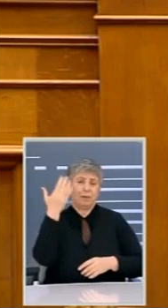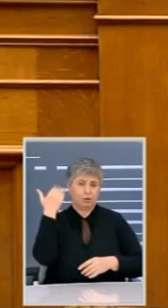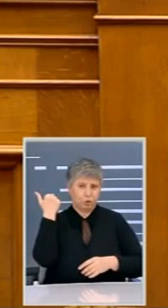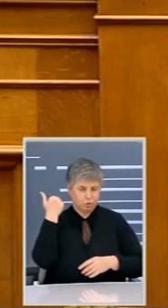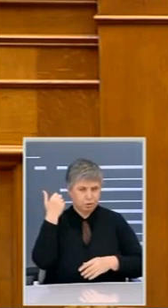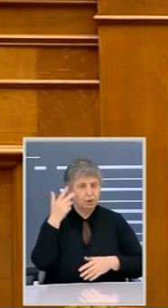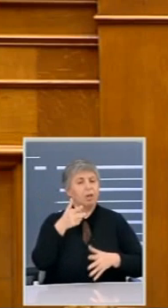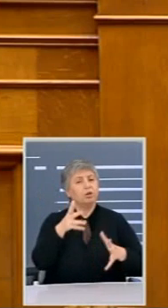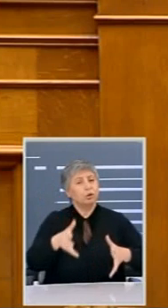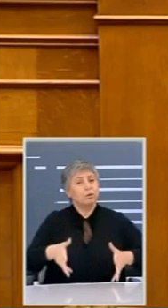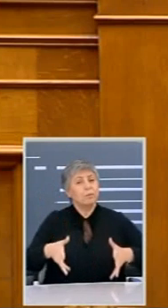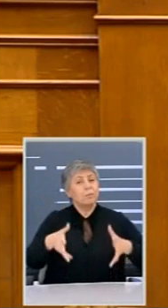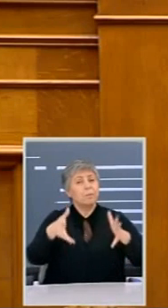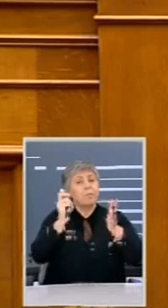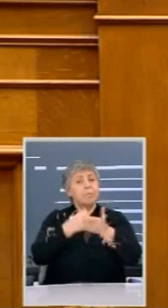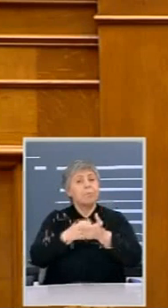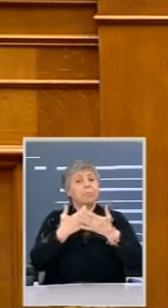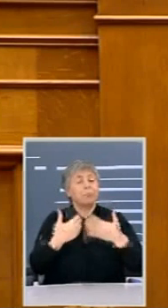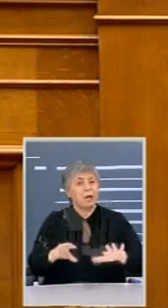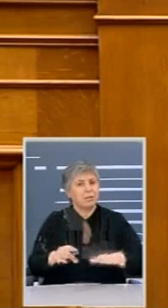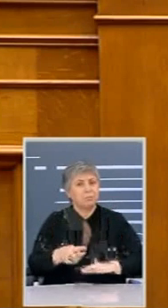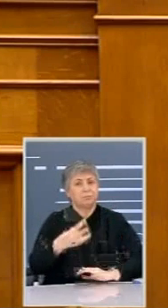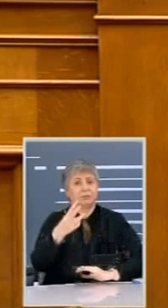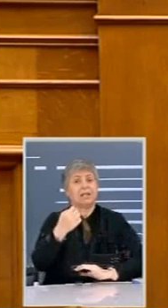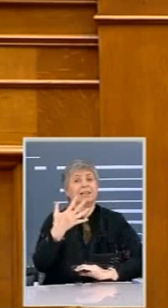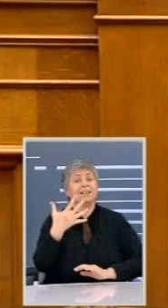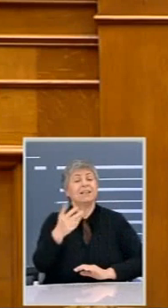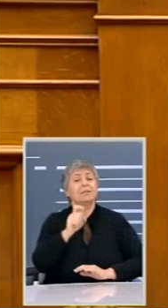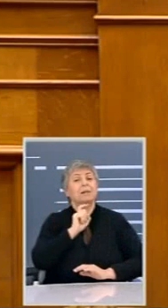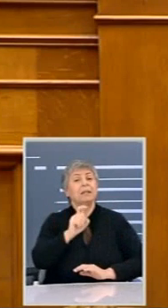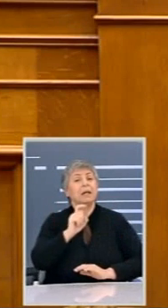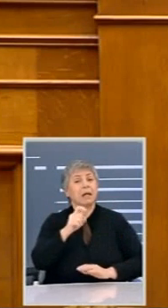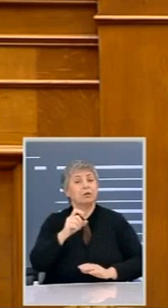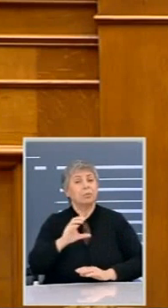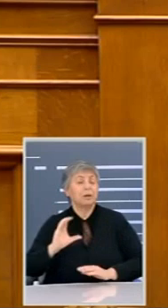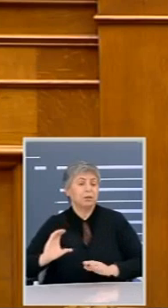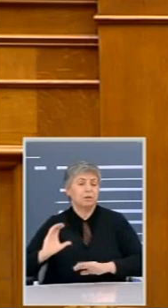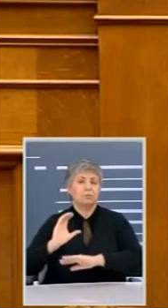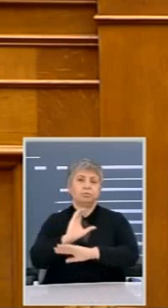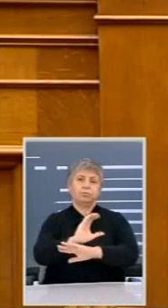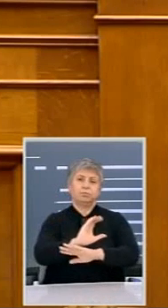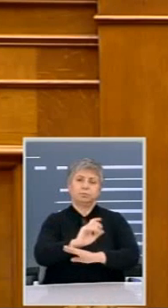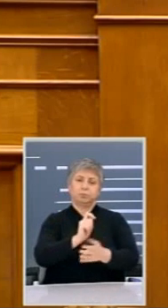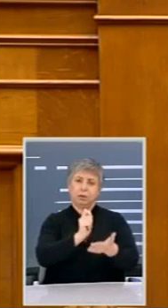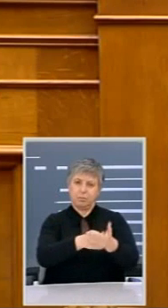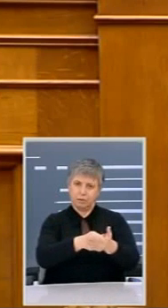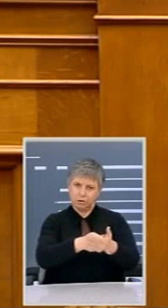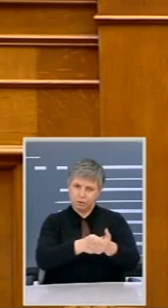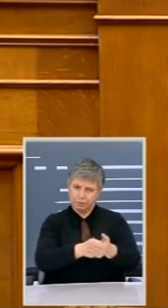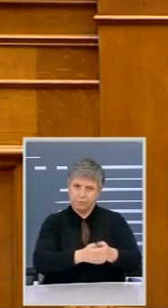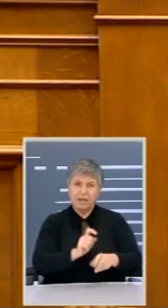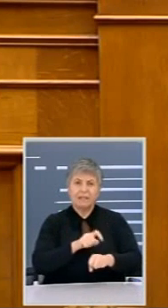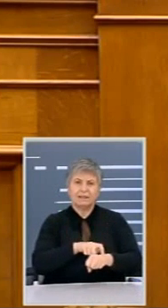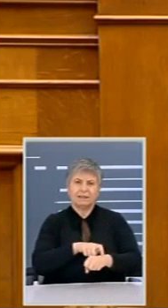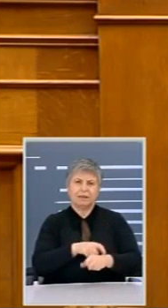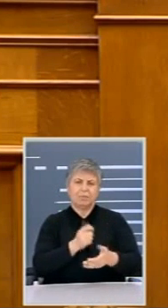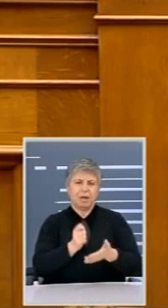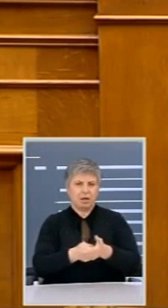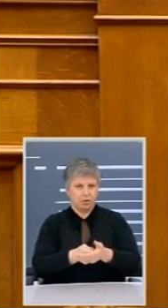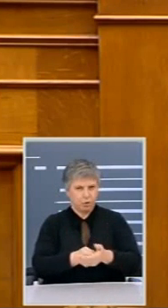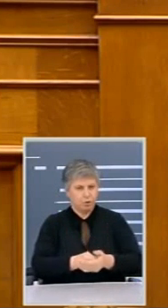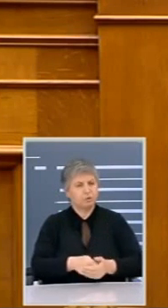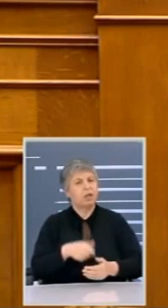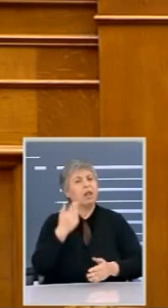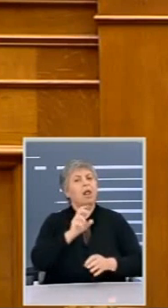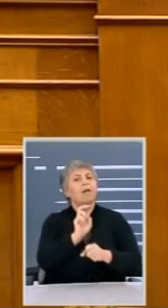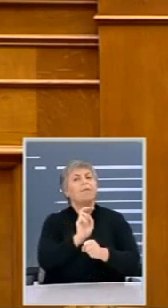Από αυτό το τίμημα τα 35 εκατομμύρια πληρώθηκαν και της μετρητής τότε με την αγορά και τα 80 εκατομμύρια πιστώθηκαν και